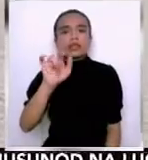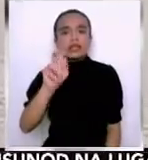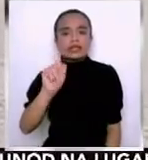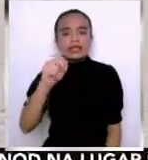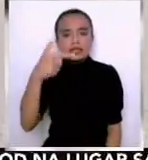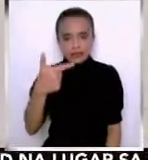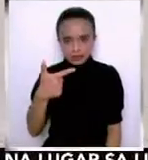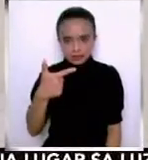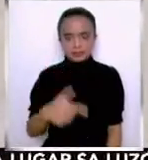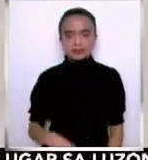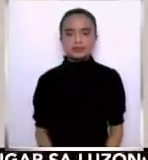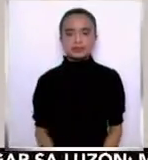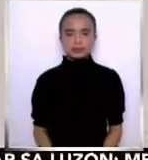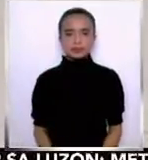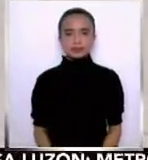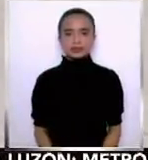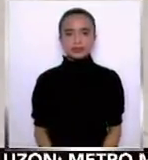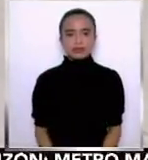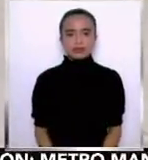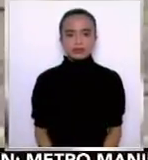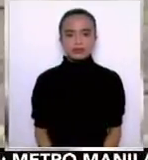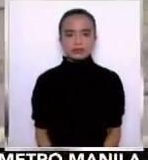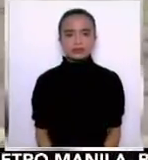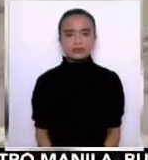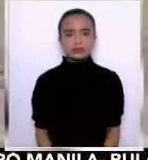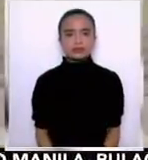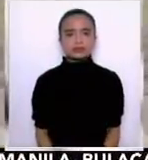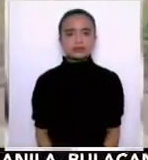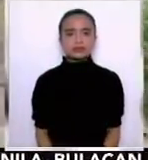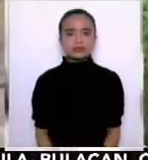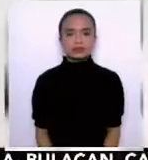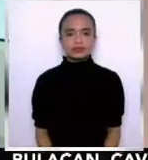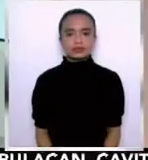Luan Merondina, nakatutok 24 oras.